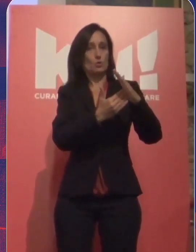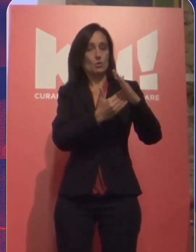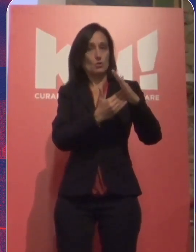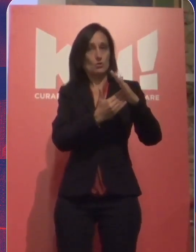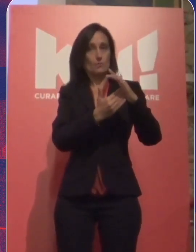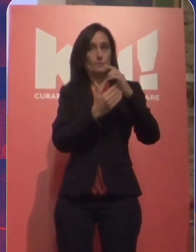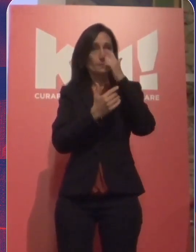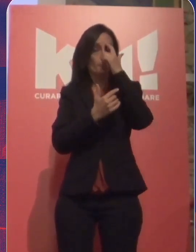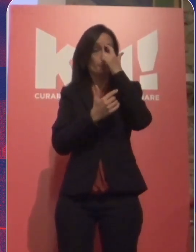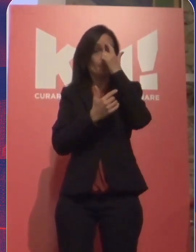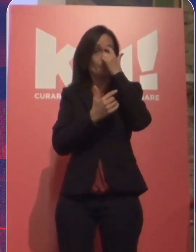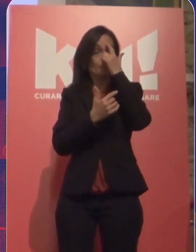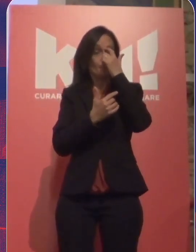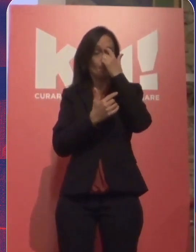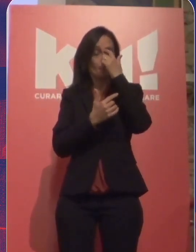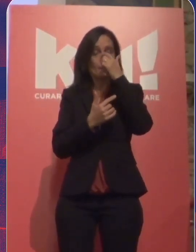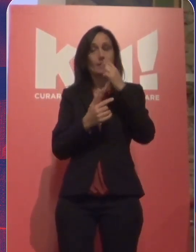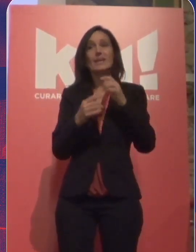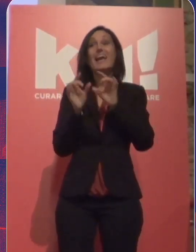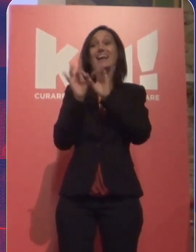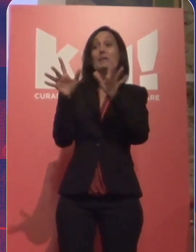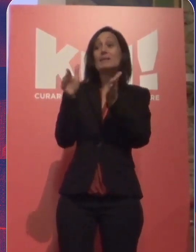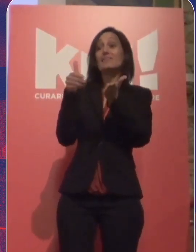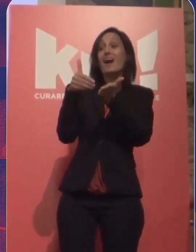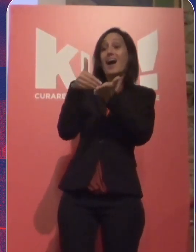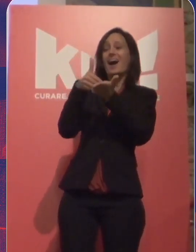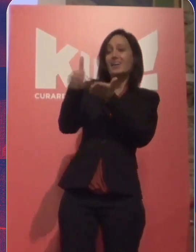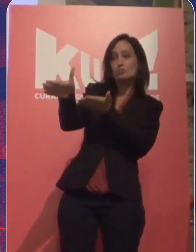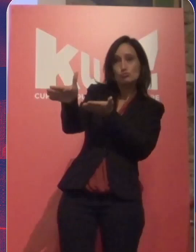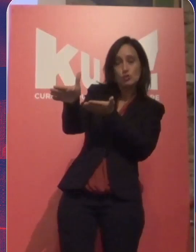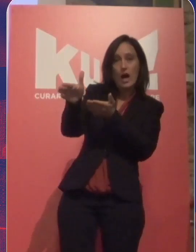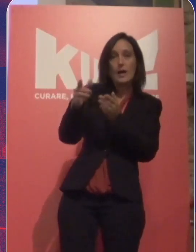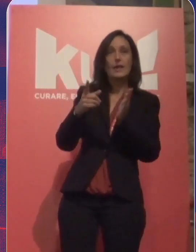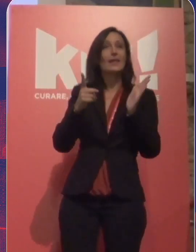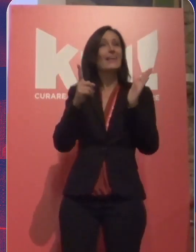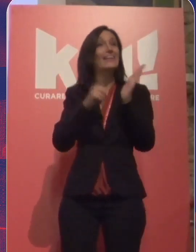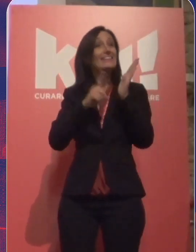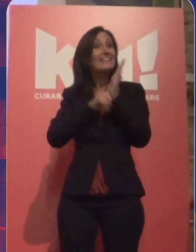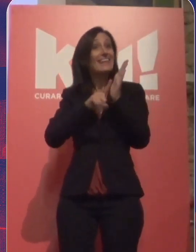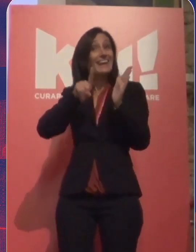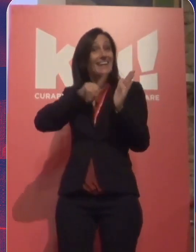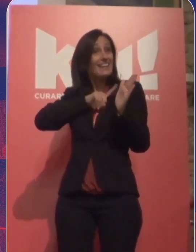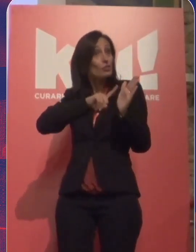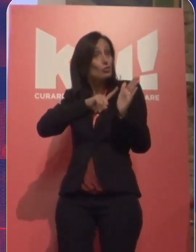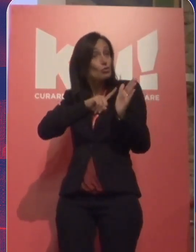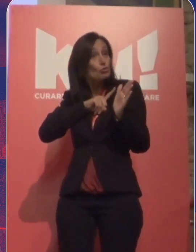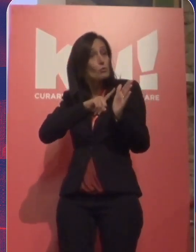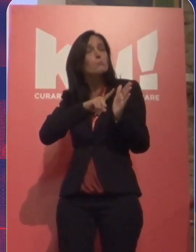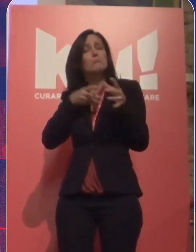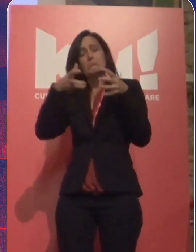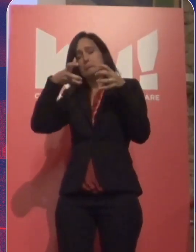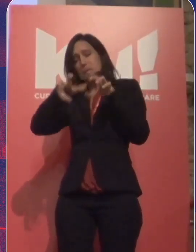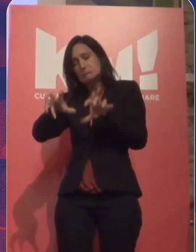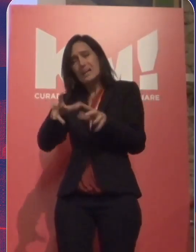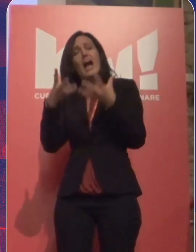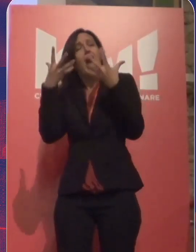l'accettare la compressione dei nostri diritti e stata la forma più alta di